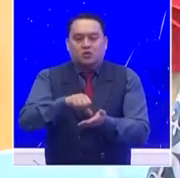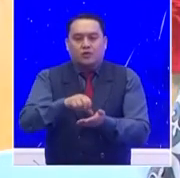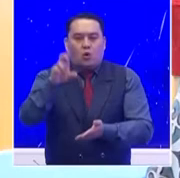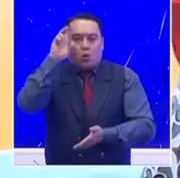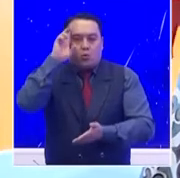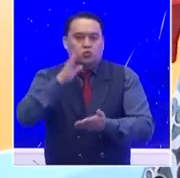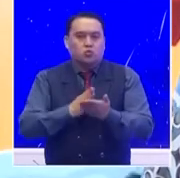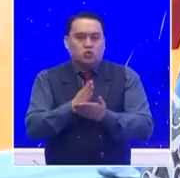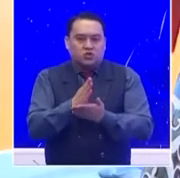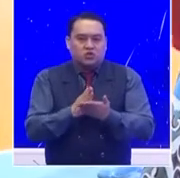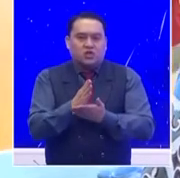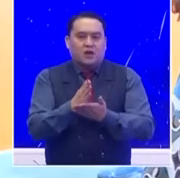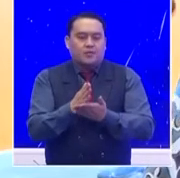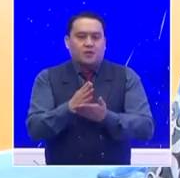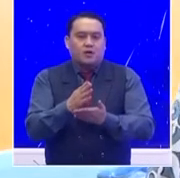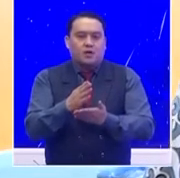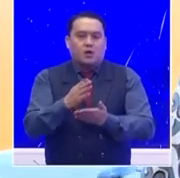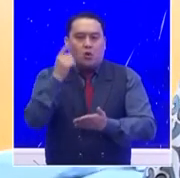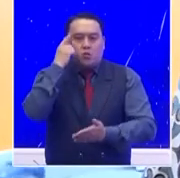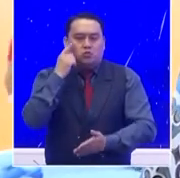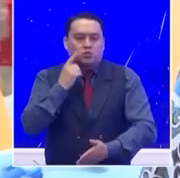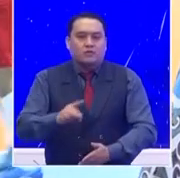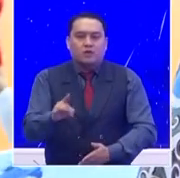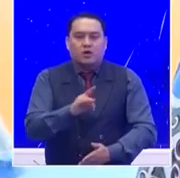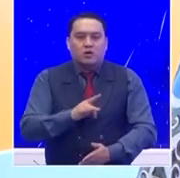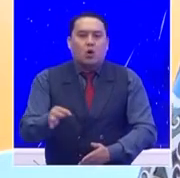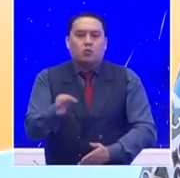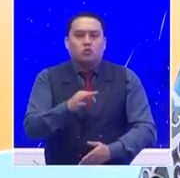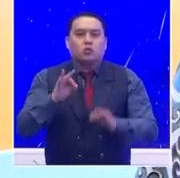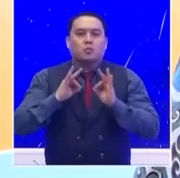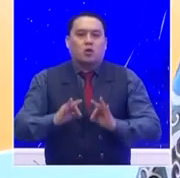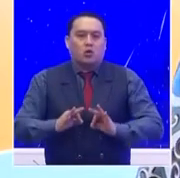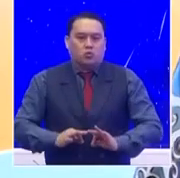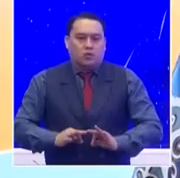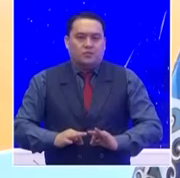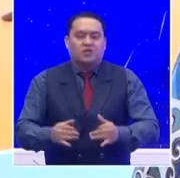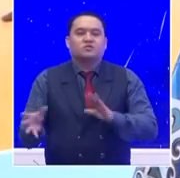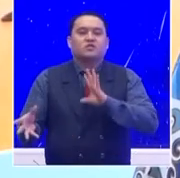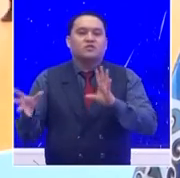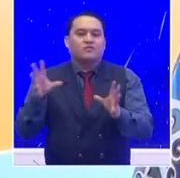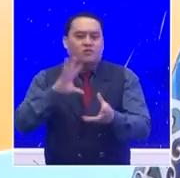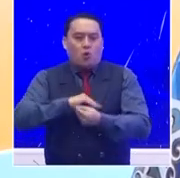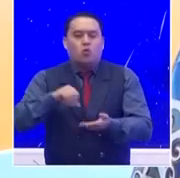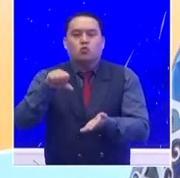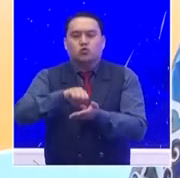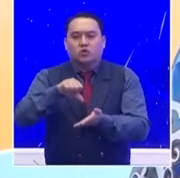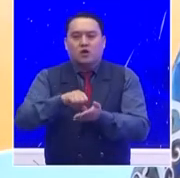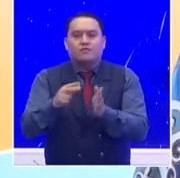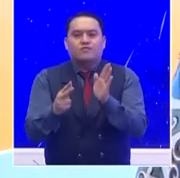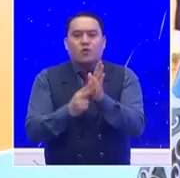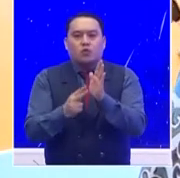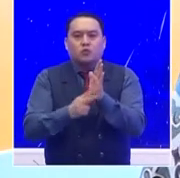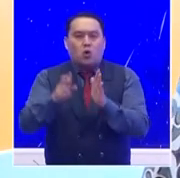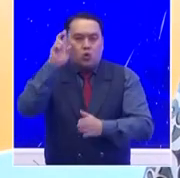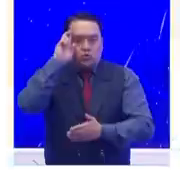служащие как слышного района и областной прокуратуры всего принимает участие свыше 80